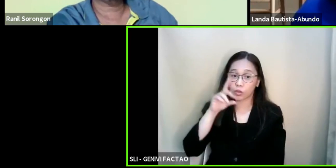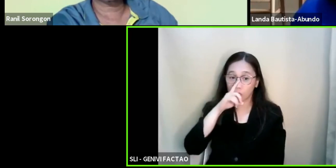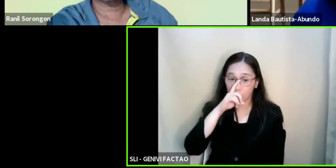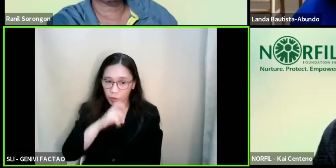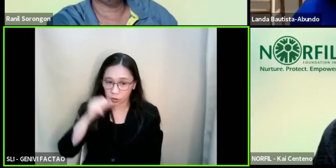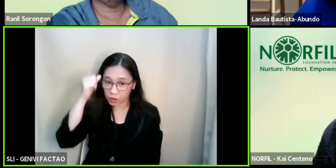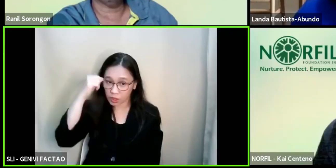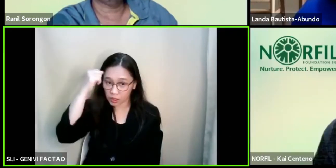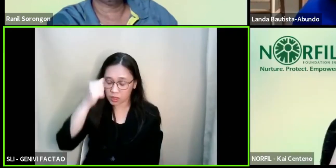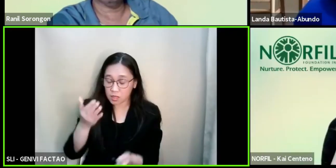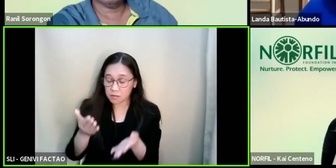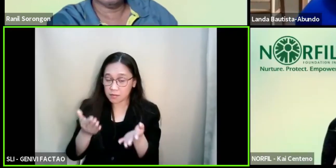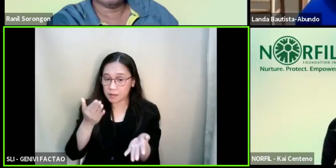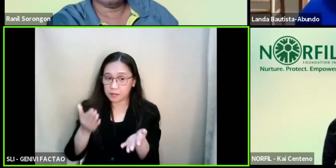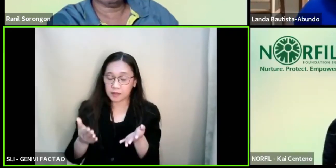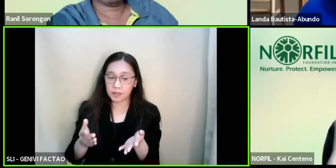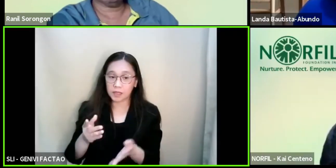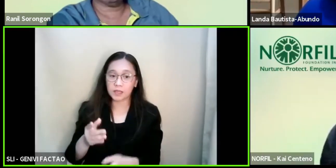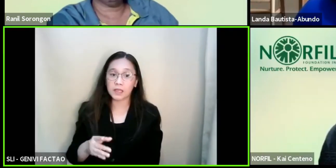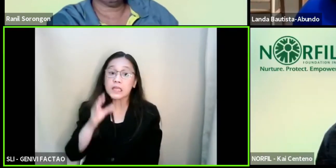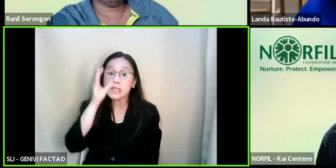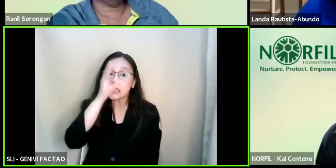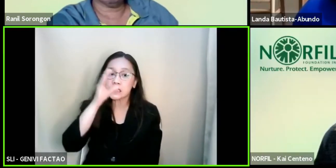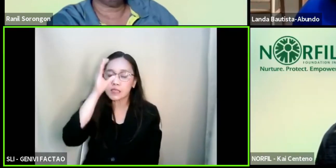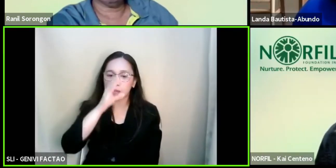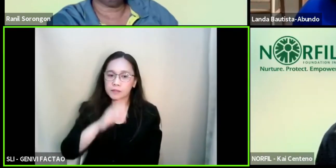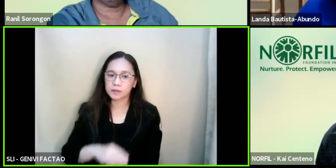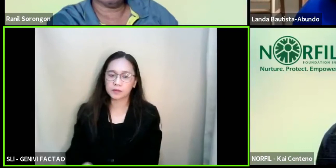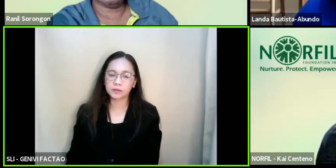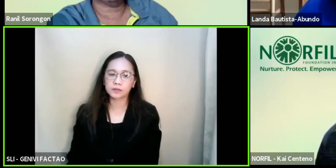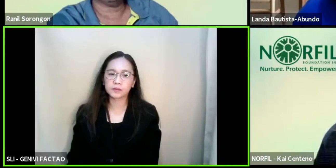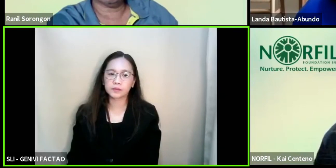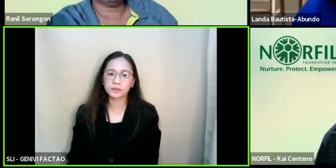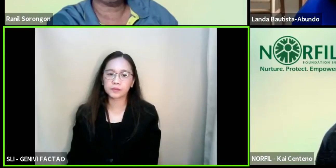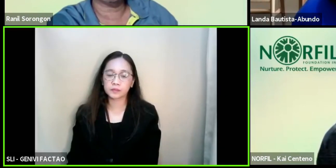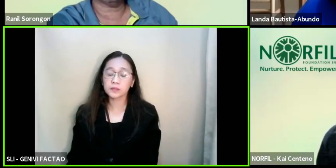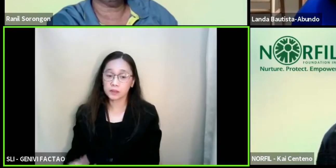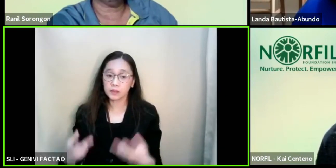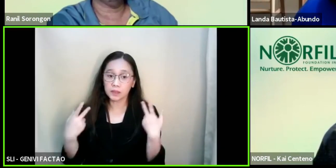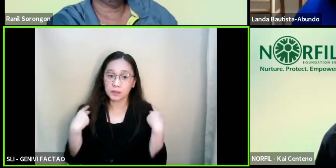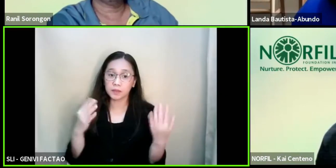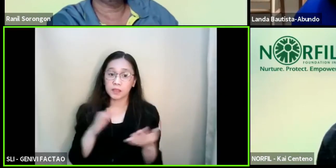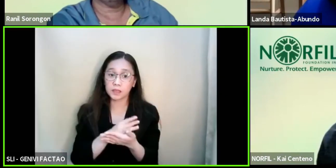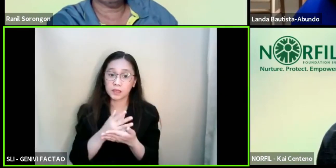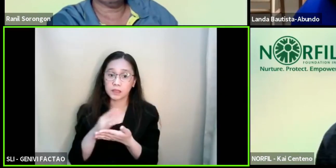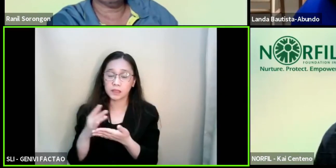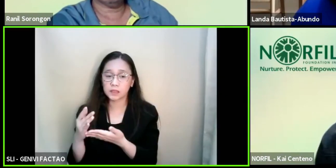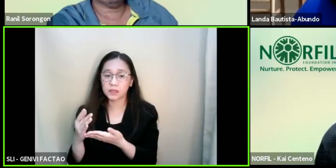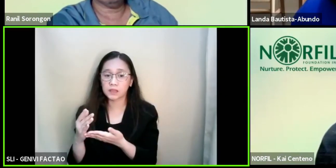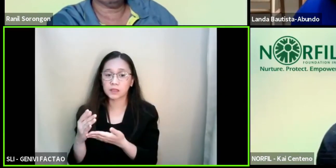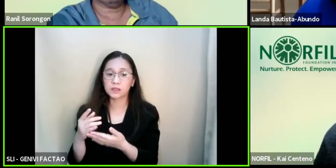no, sa TESDA Cebu, no. Kai, can you read? May binahagi kayo sa atin, no?